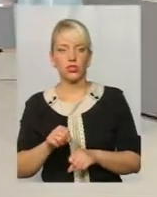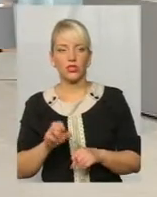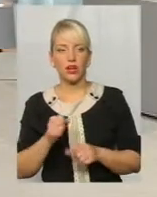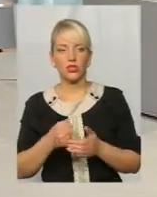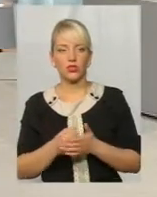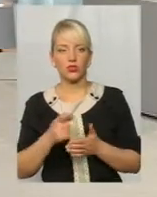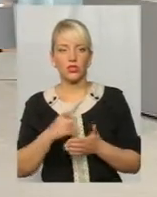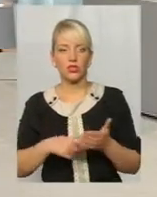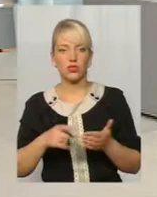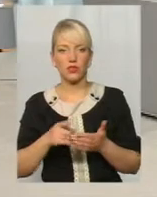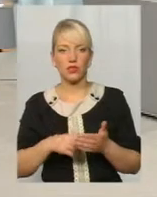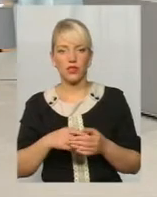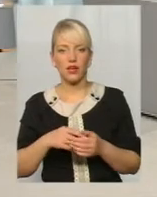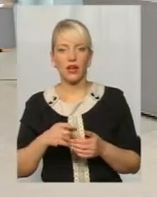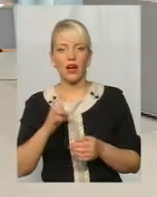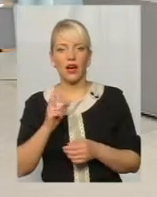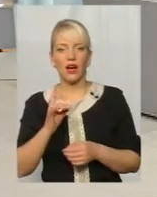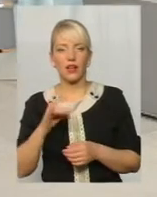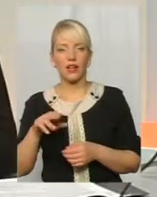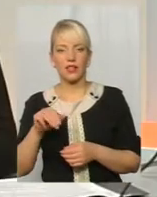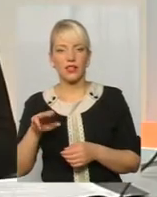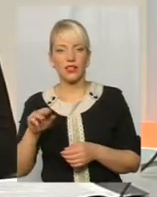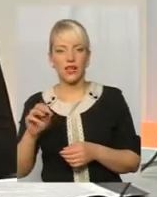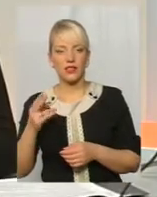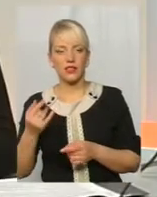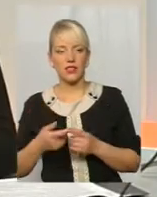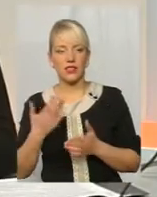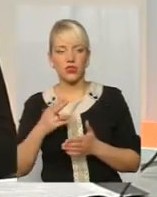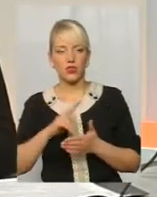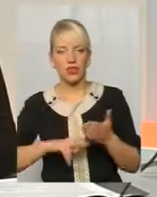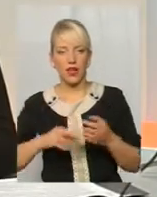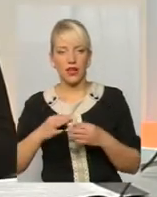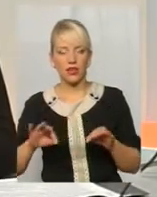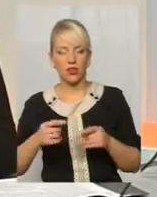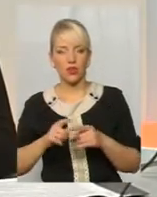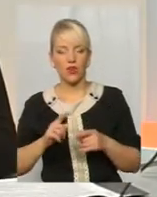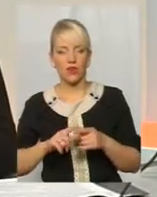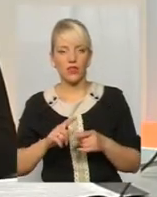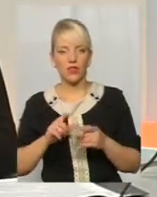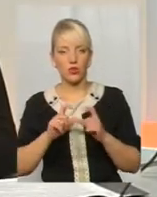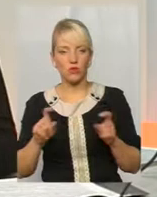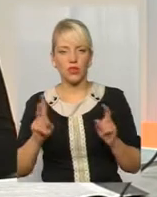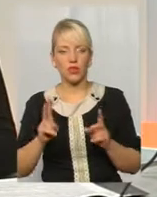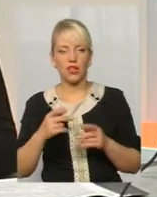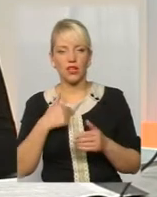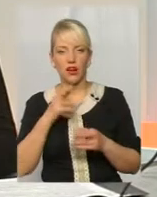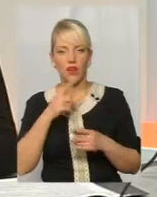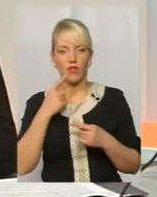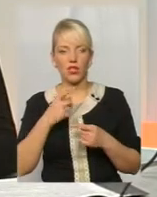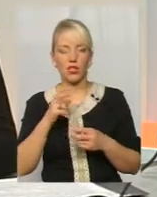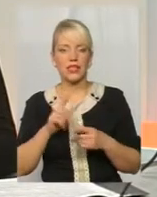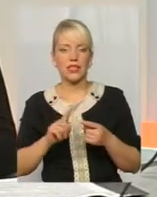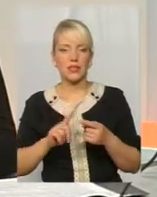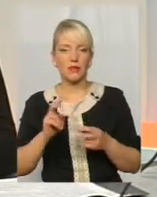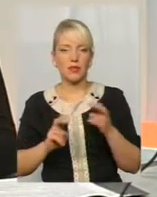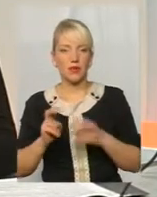до скасування акредитації чи ні? Якщо це акредитований суб'єкт, як я говорила, що це комунальні підприємства, державні